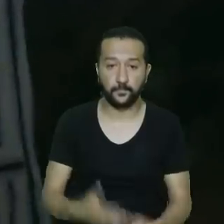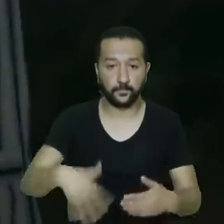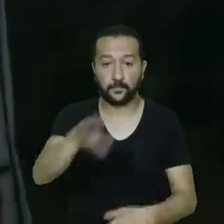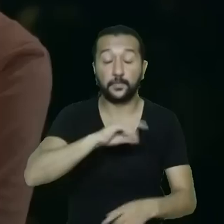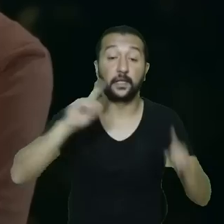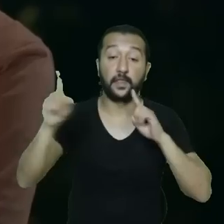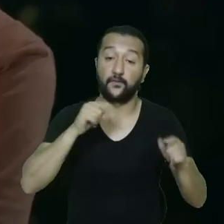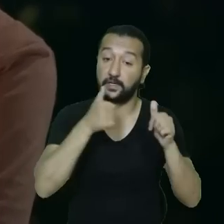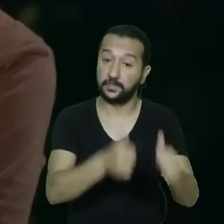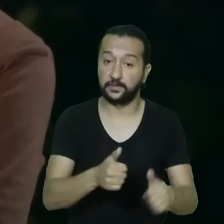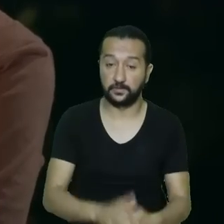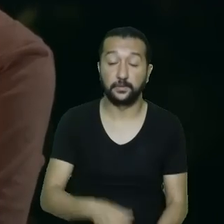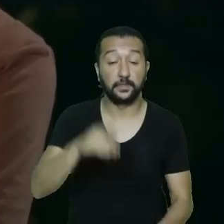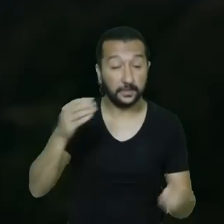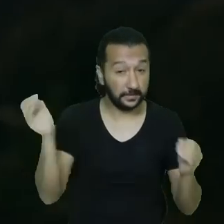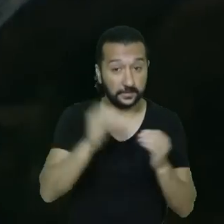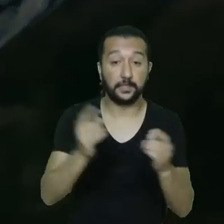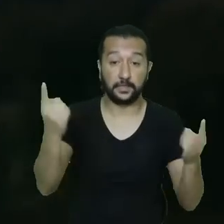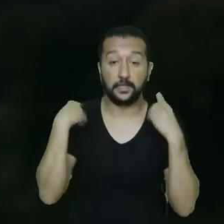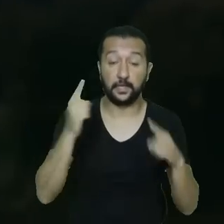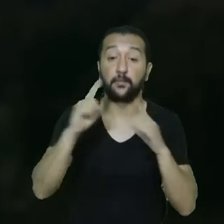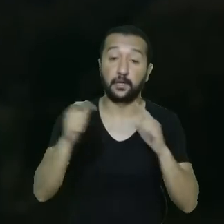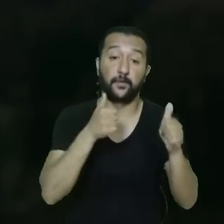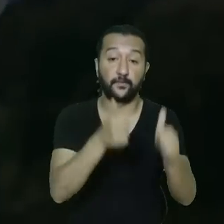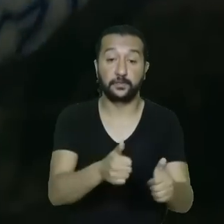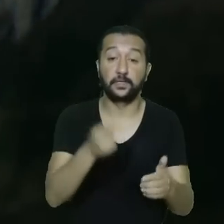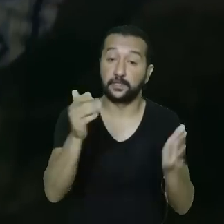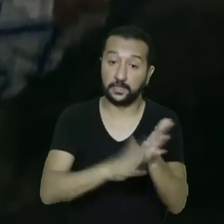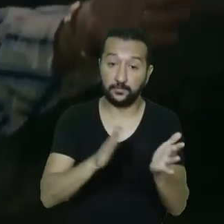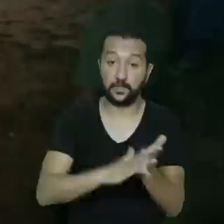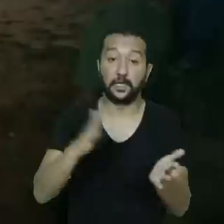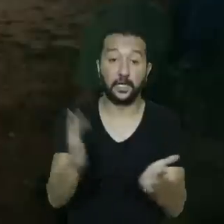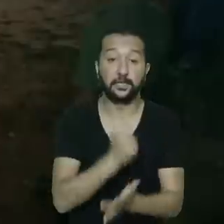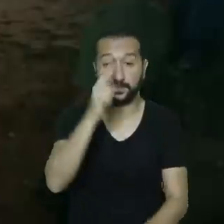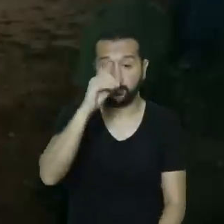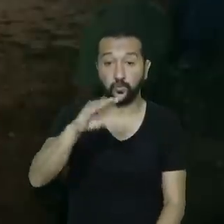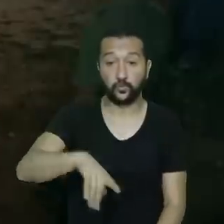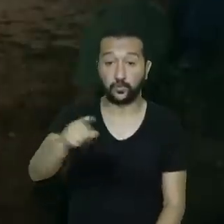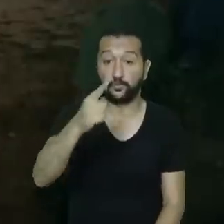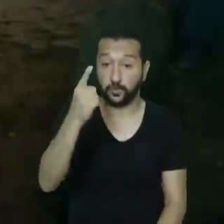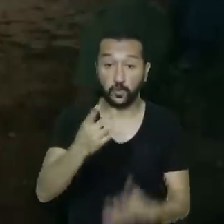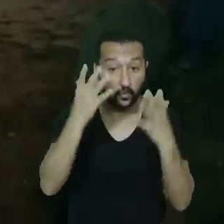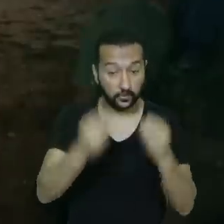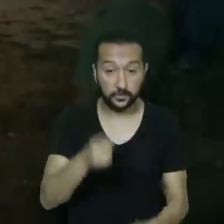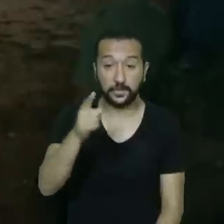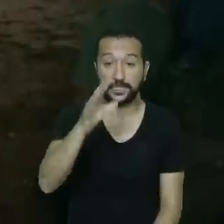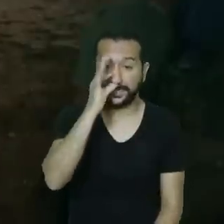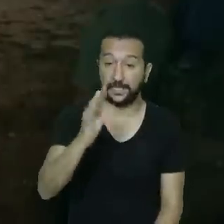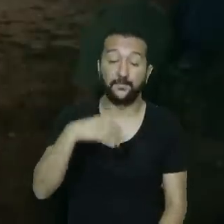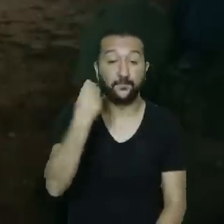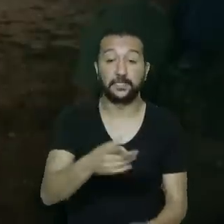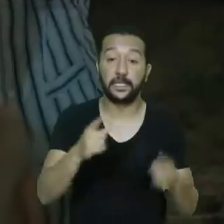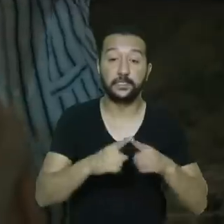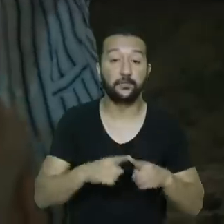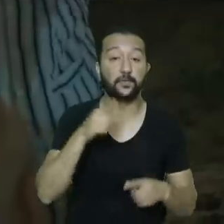Dava edeceğim. Yetkilileri mahkemeye vereceğim. Tazminat kazanacağım. Bu çocuğa bir şey olsaydı, kim verecek